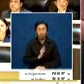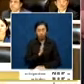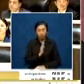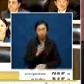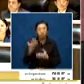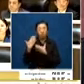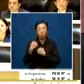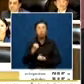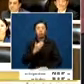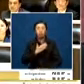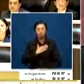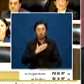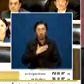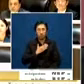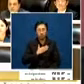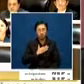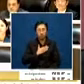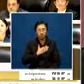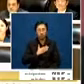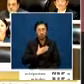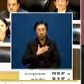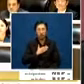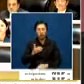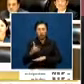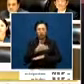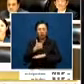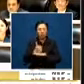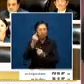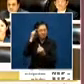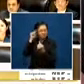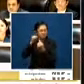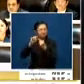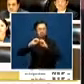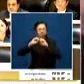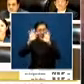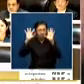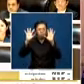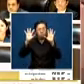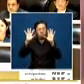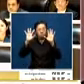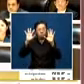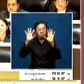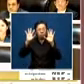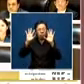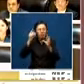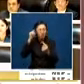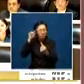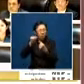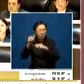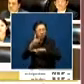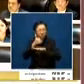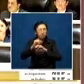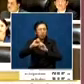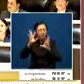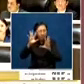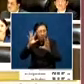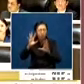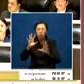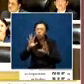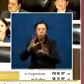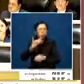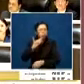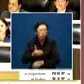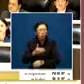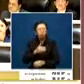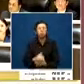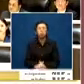ทุความโกรธเดี๋ยวเราไปแก้รัฐนูนถึงตอนนั้นนี่มันก็จะมีวิธีการขัดขวางนู่นนี่อะไรต่างๆเต็มไปหมดที่ไม่ให้เราแก ้ เราจะอ้